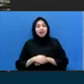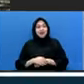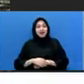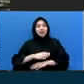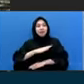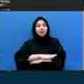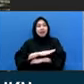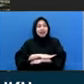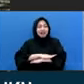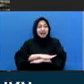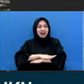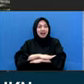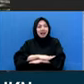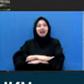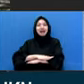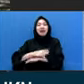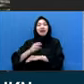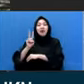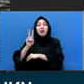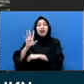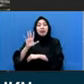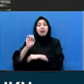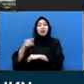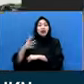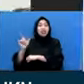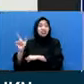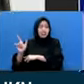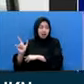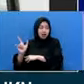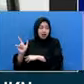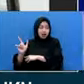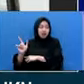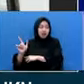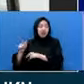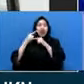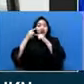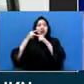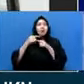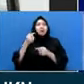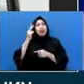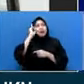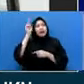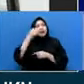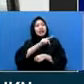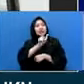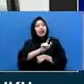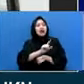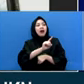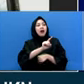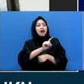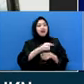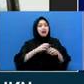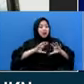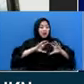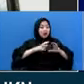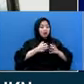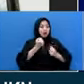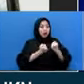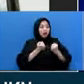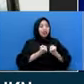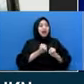ee berita hoak kalau pemerintah itu memesan 1000 unit dari ee pengusaha